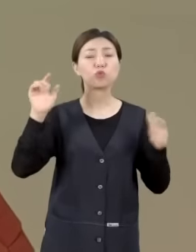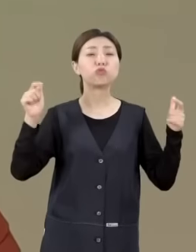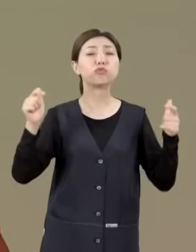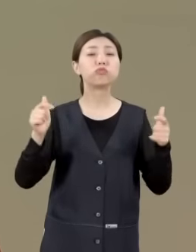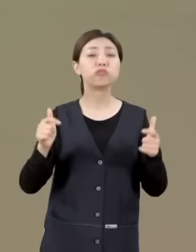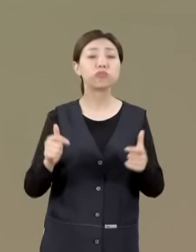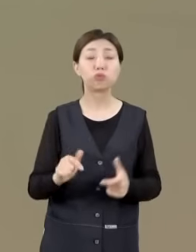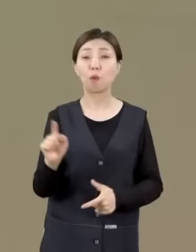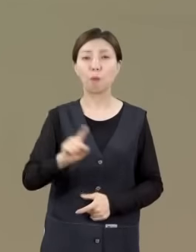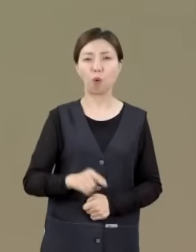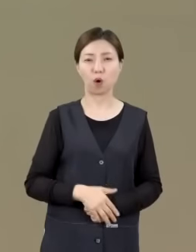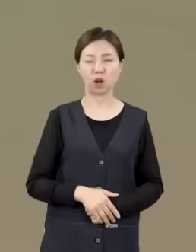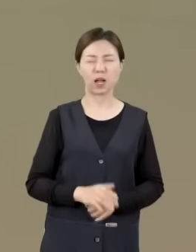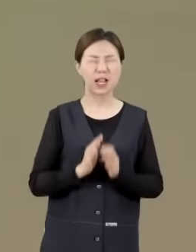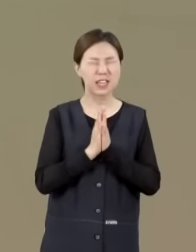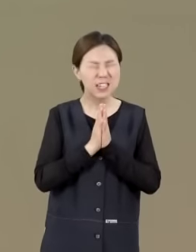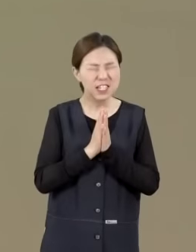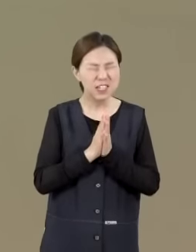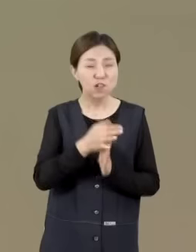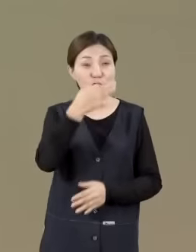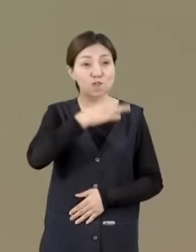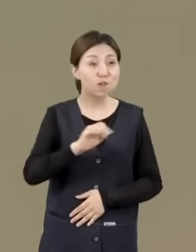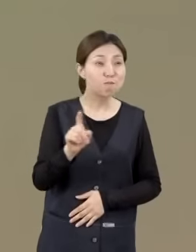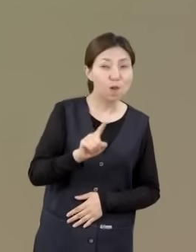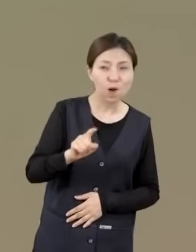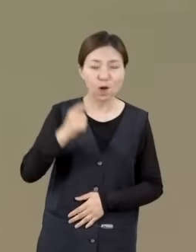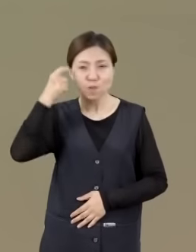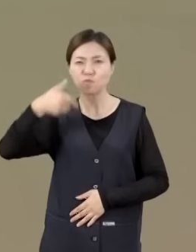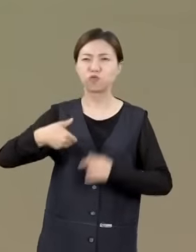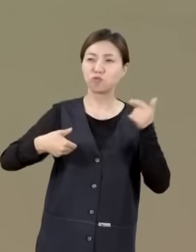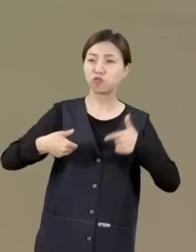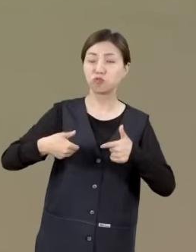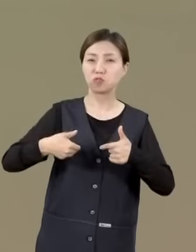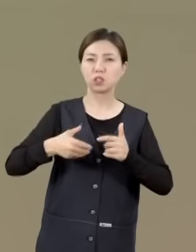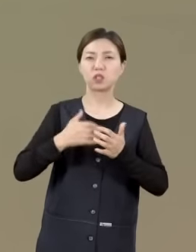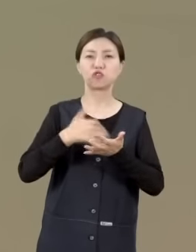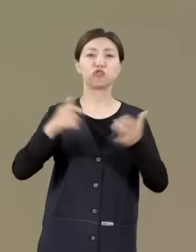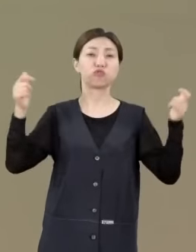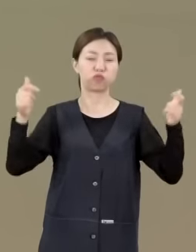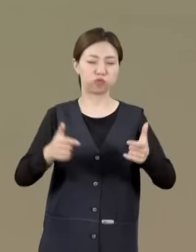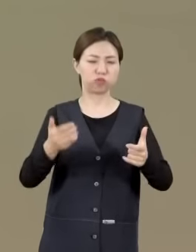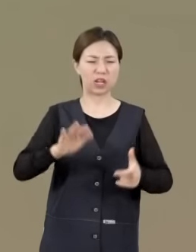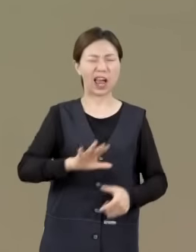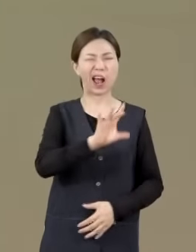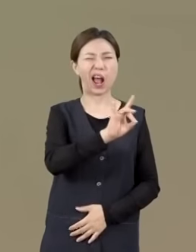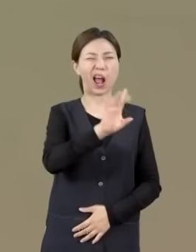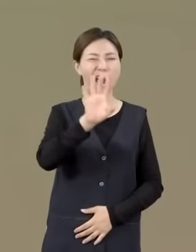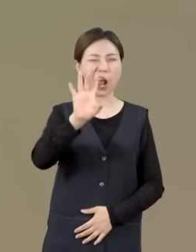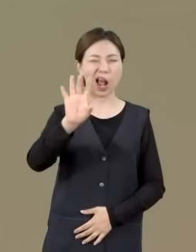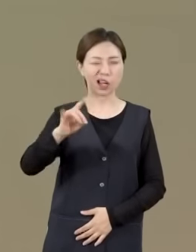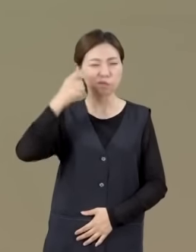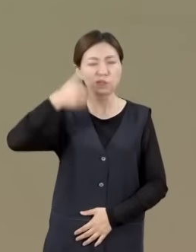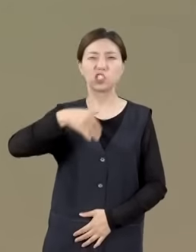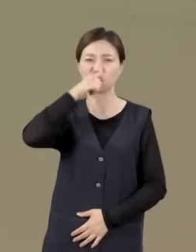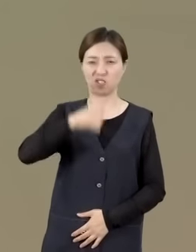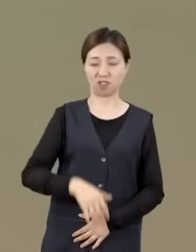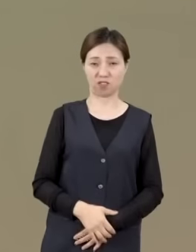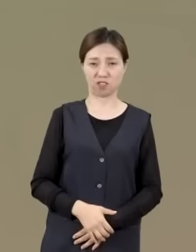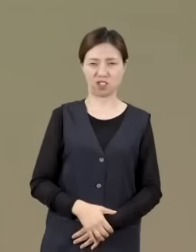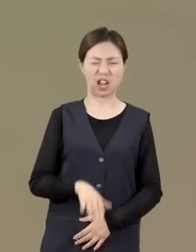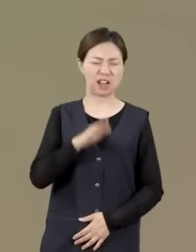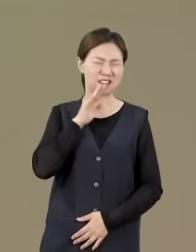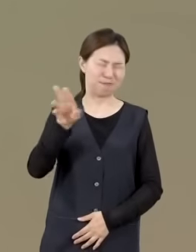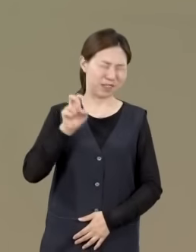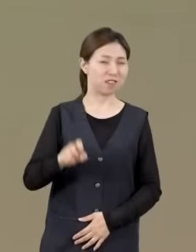기도가 좋아요 이제 이런 질문 잘 안 하더라고요 정말 이제 잘 안 하더라고요 하지만 아직도 가끔씩 하는 분들이